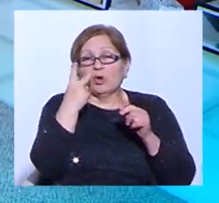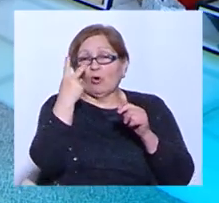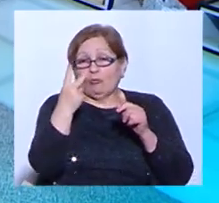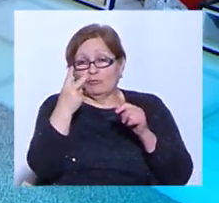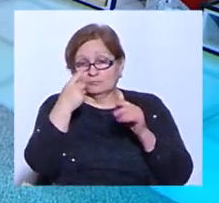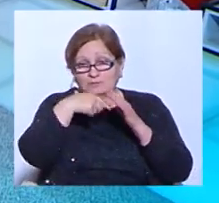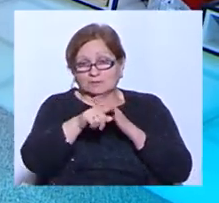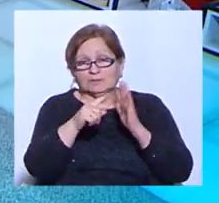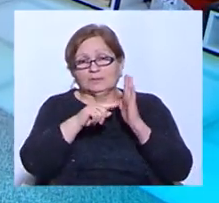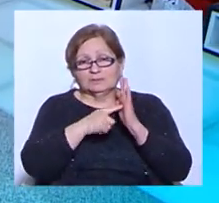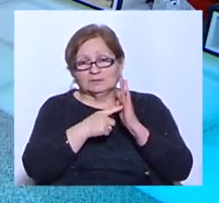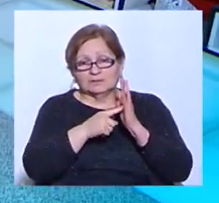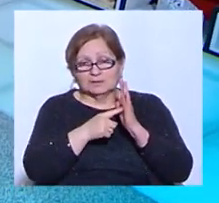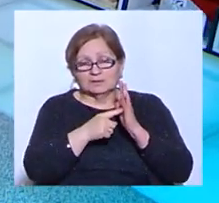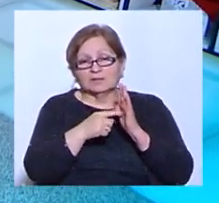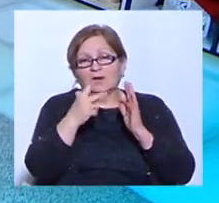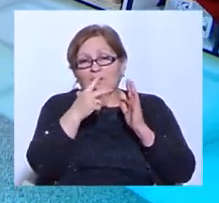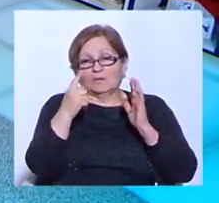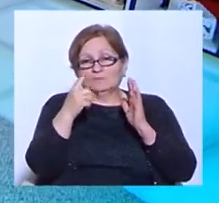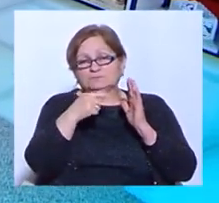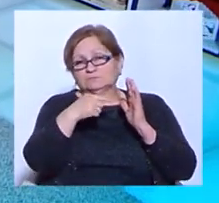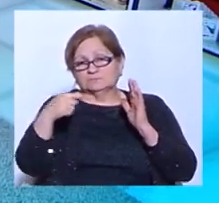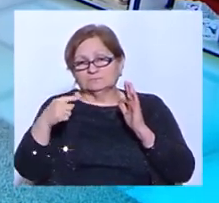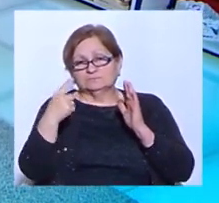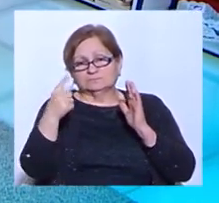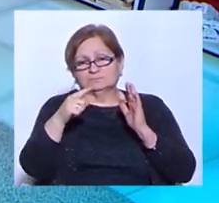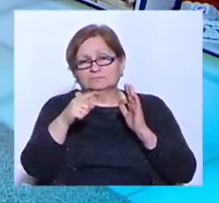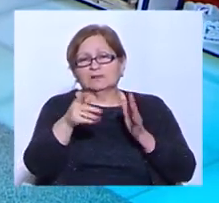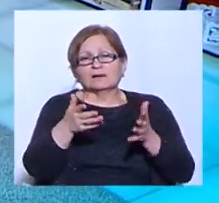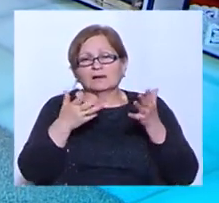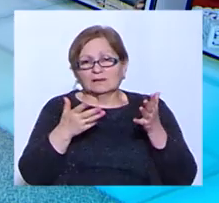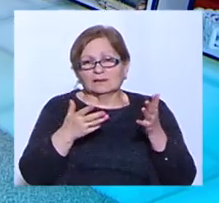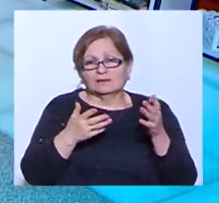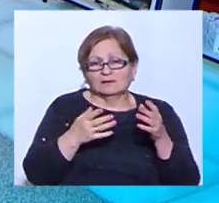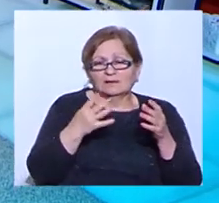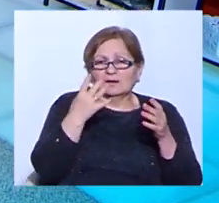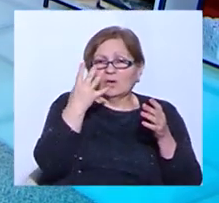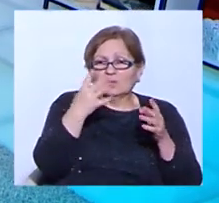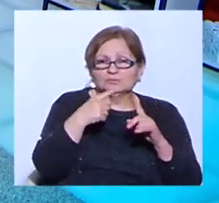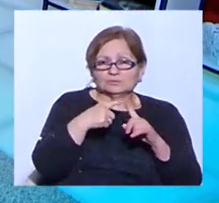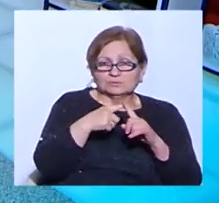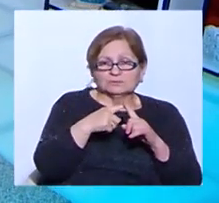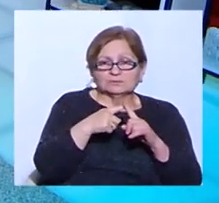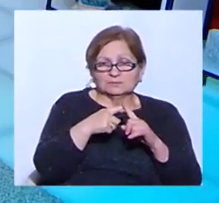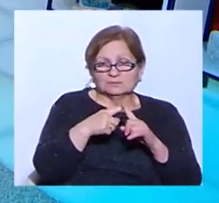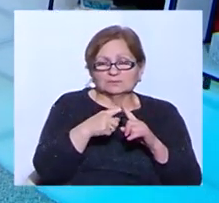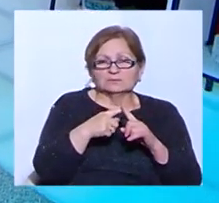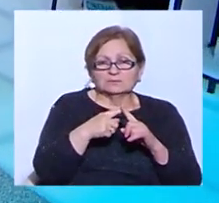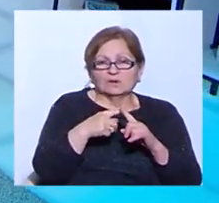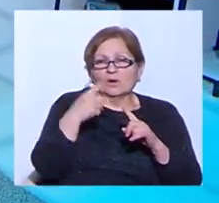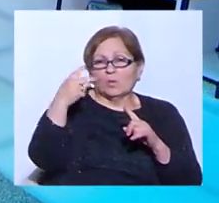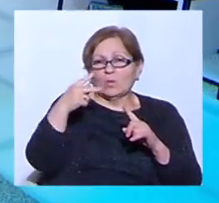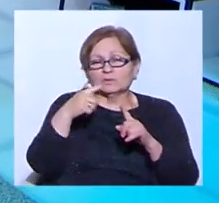გავამრავლოთ n-1-ი, ანუ 21-1-ზე. Და გამოვა 4-ს მიუმატოთ 2-ჯერ